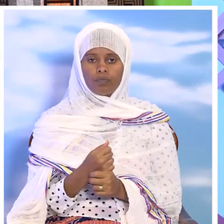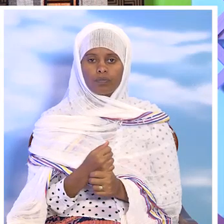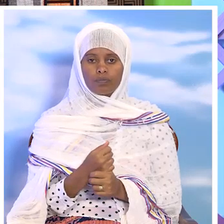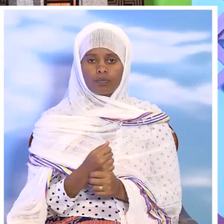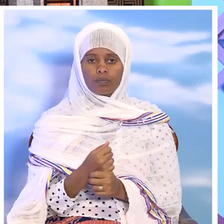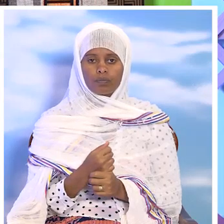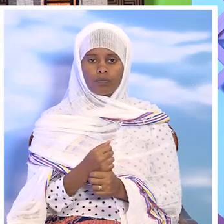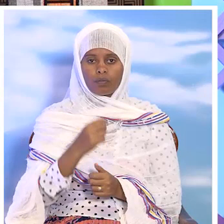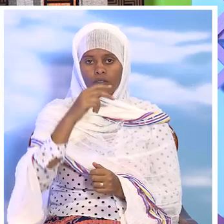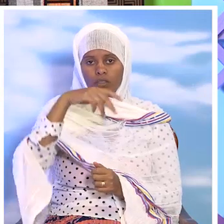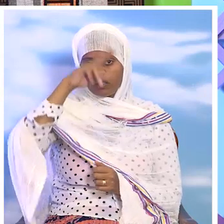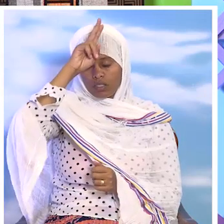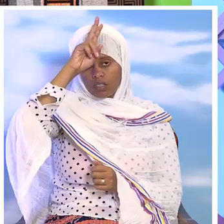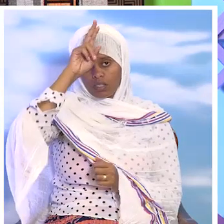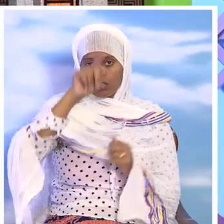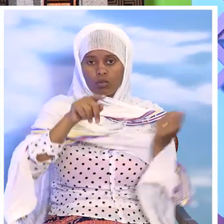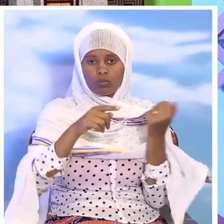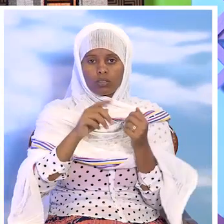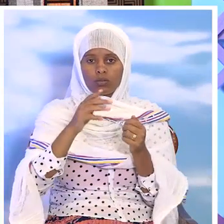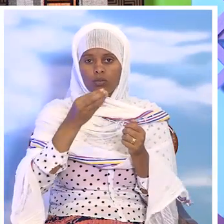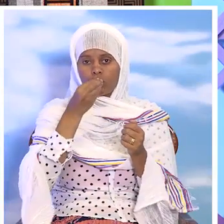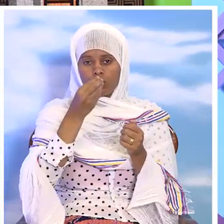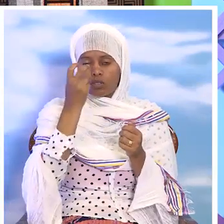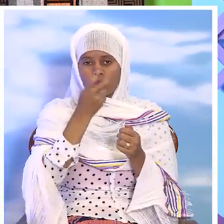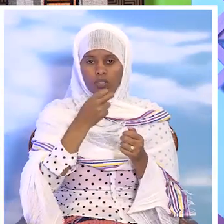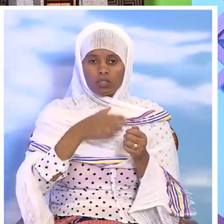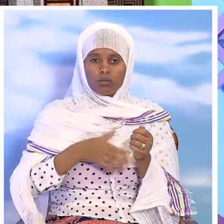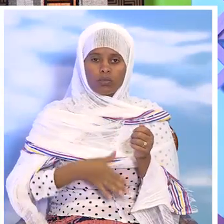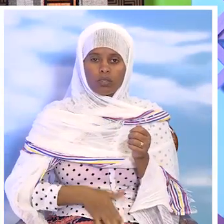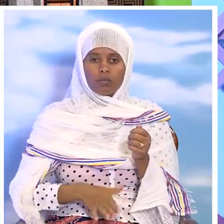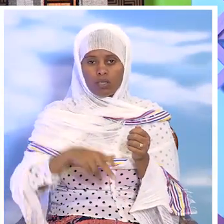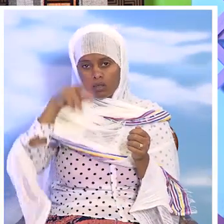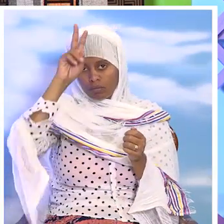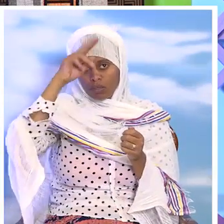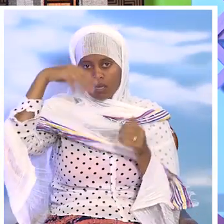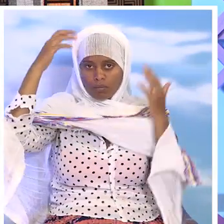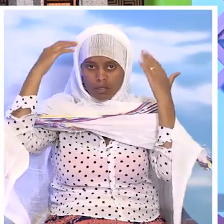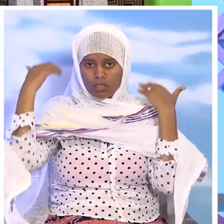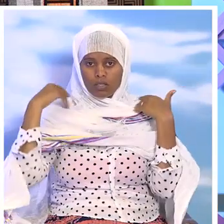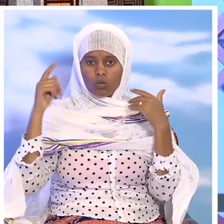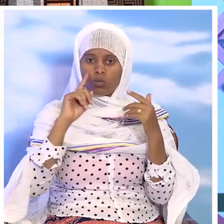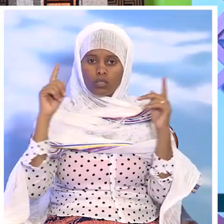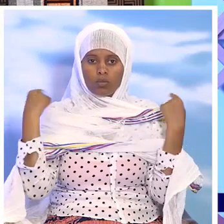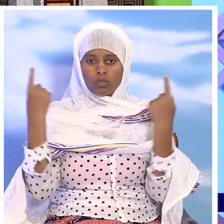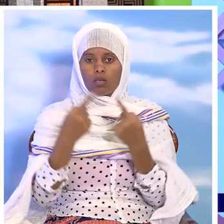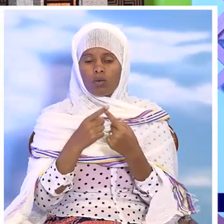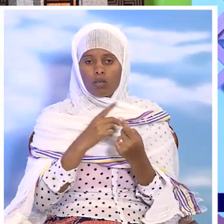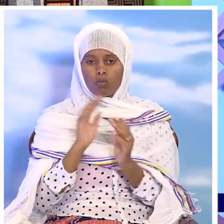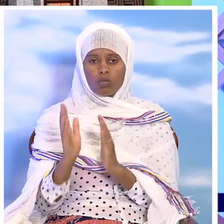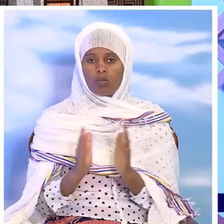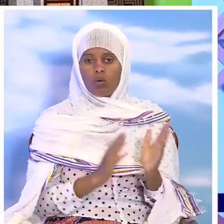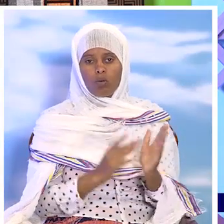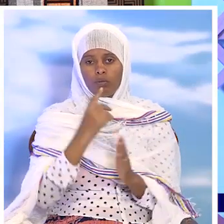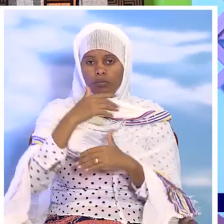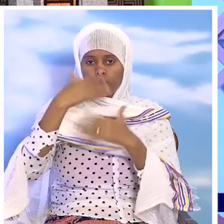ጥንቲ ፀላኢኹም ዲያብሎ ዝውሕጦ ዘልዩ ከም ዝጓዝም ኣንበሳ። ስለዚ ኩሉ ግዜ ኣብ ዝርያ ኮይማ ኣሎ እሞ ንቑሑን ተጠንቀቆን ብምባል